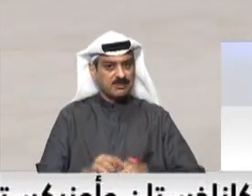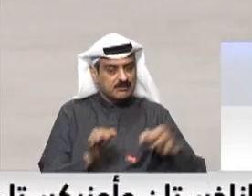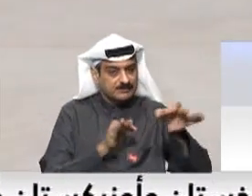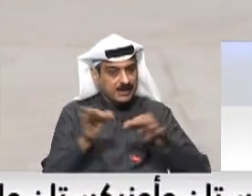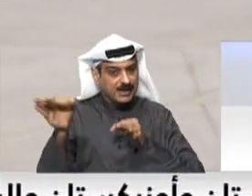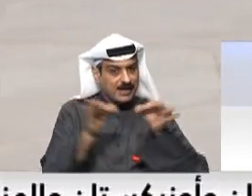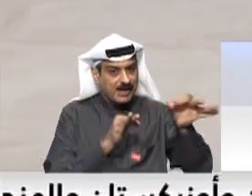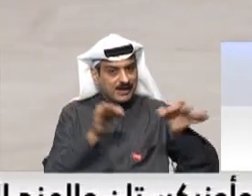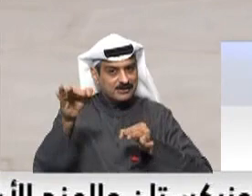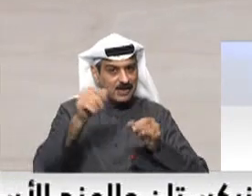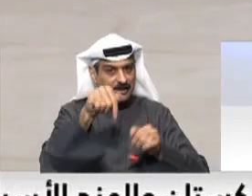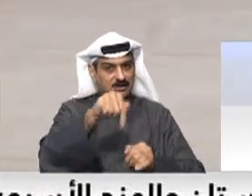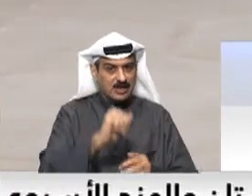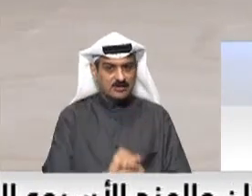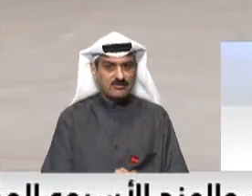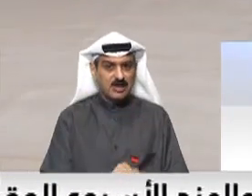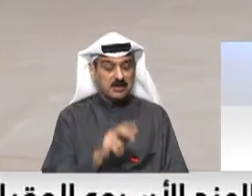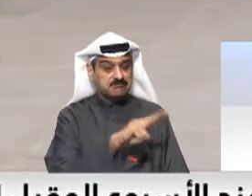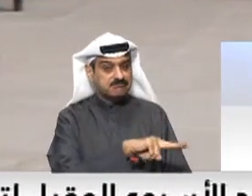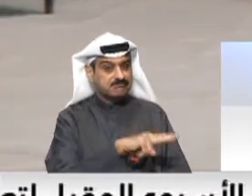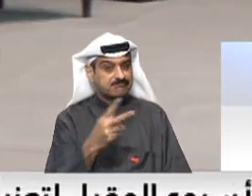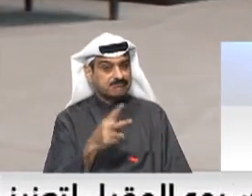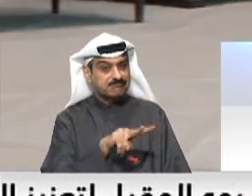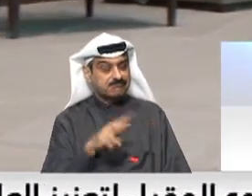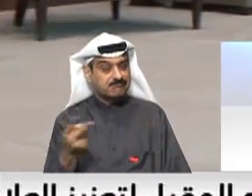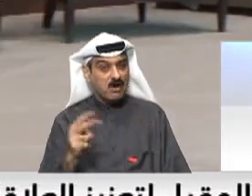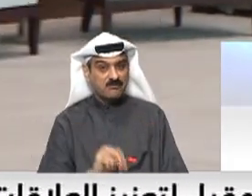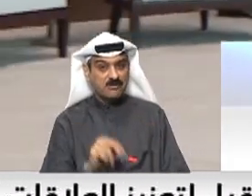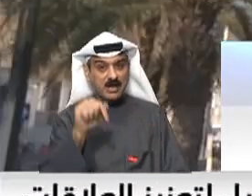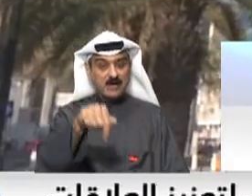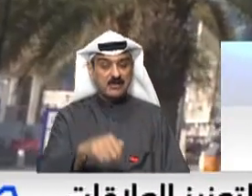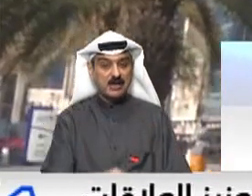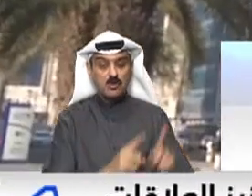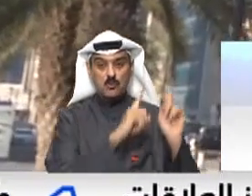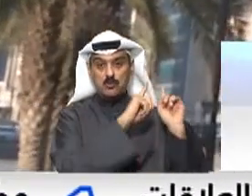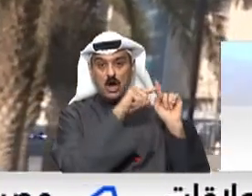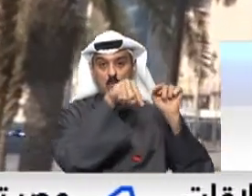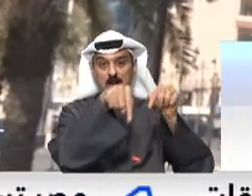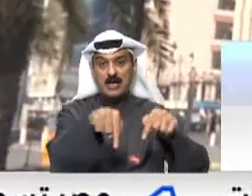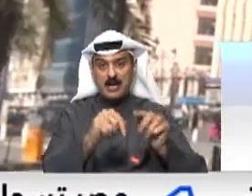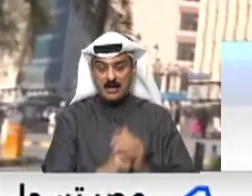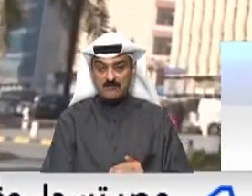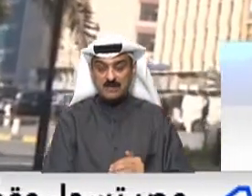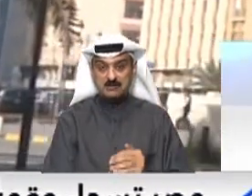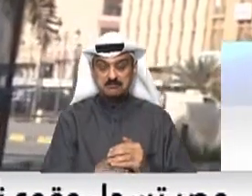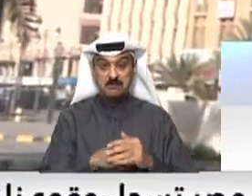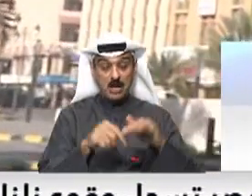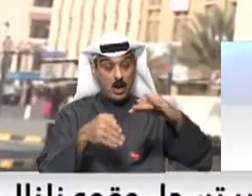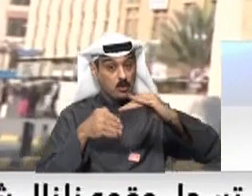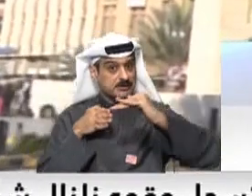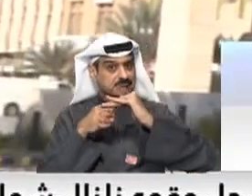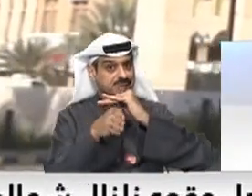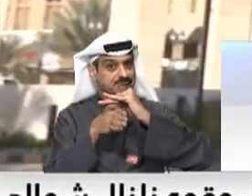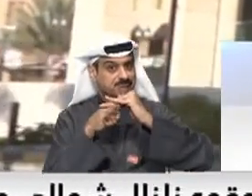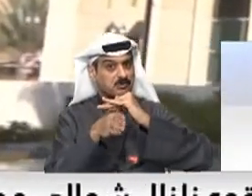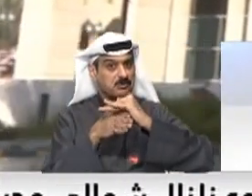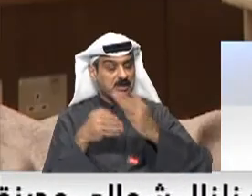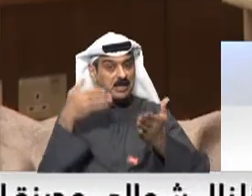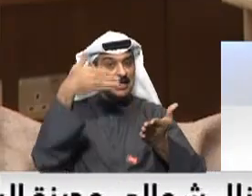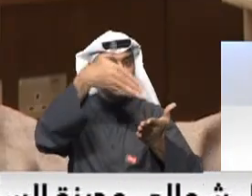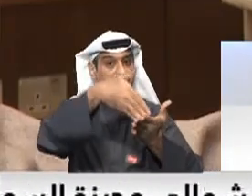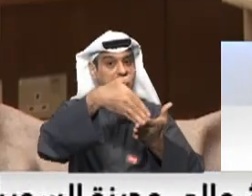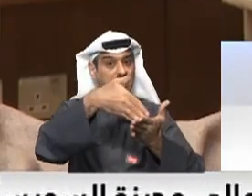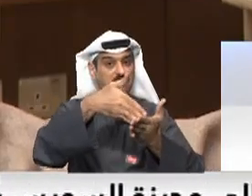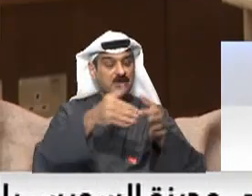المبنى بمناور مختلفة من بداية المدخل الرئيسي إلى نهاية المبنى،